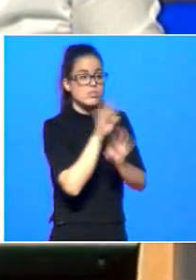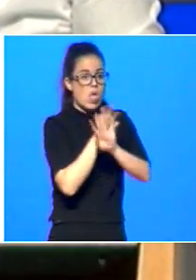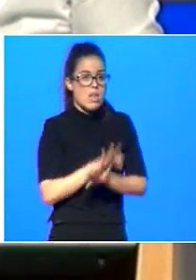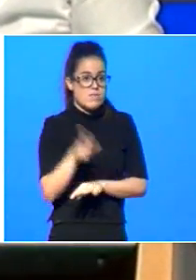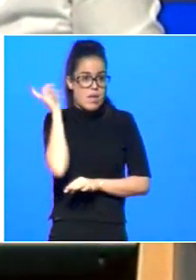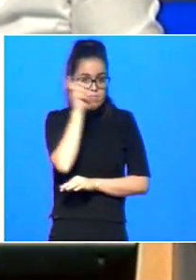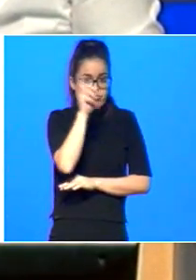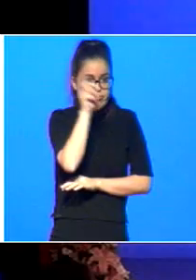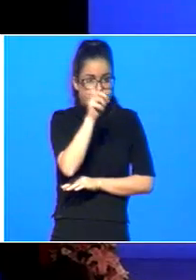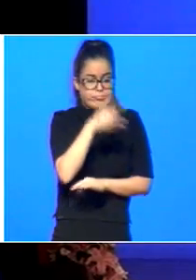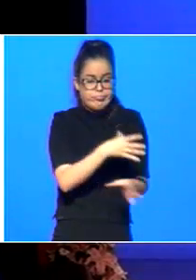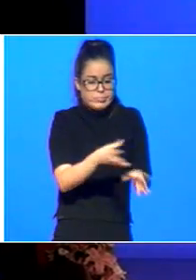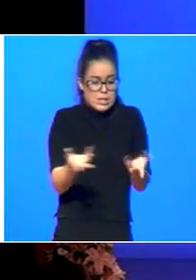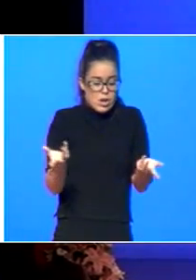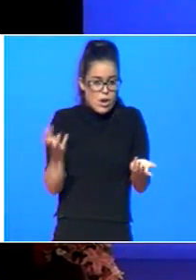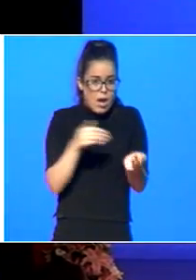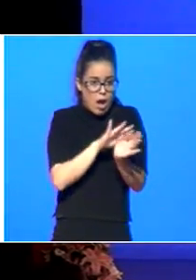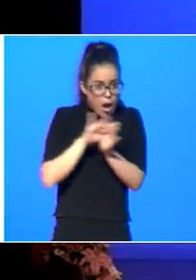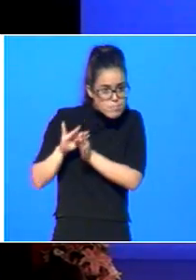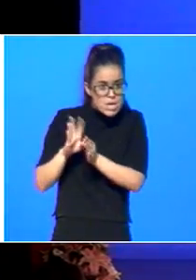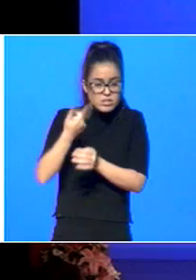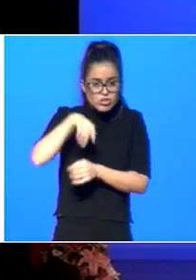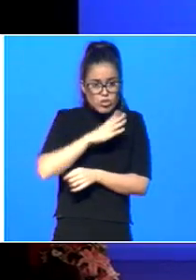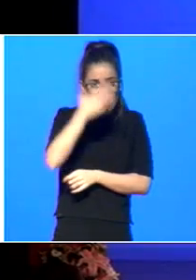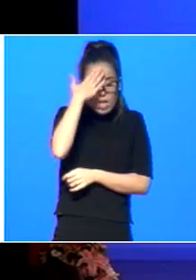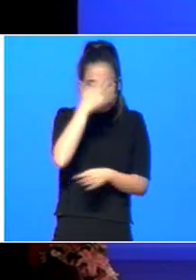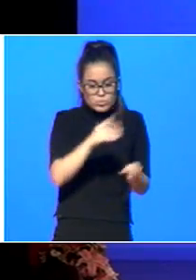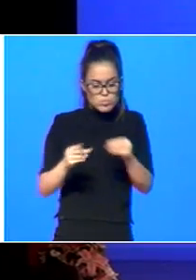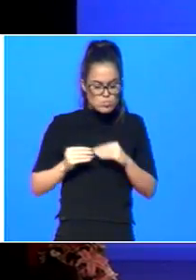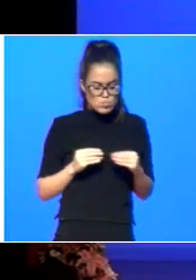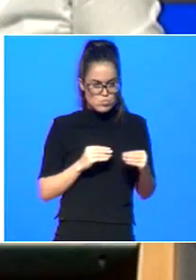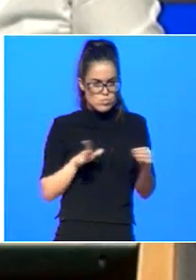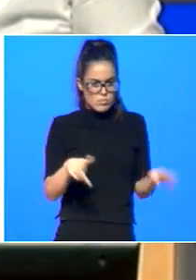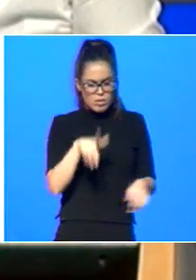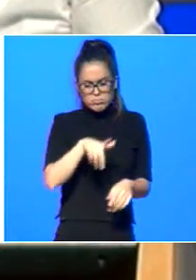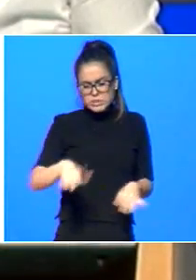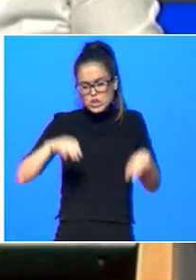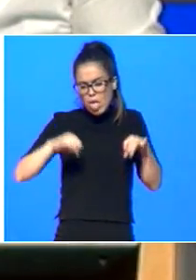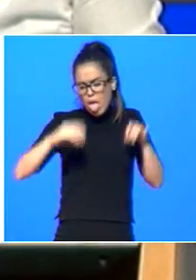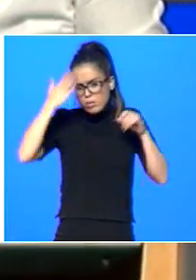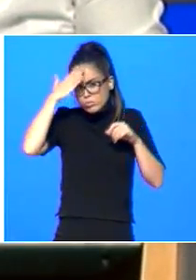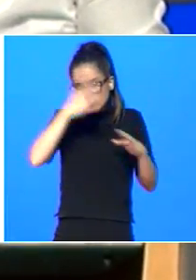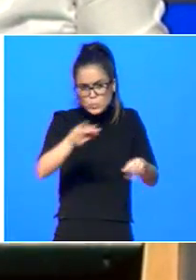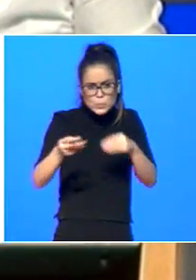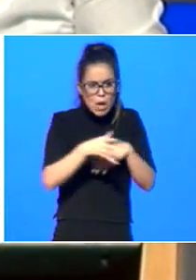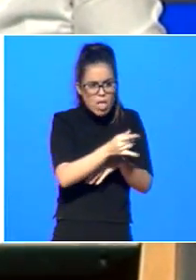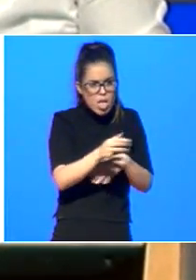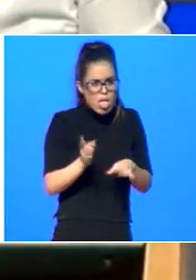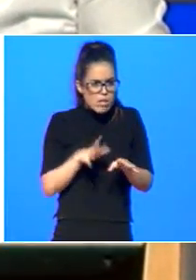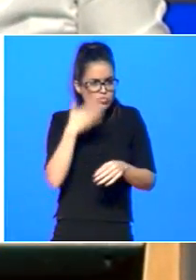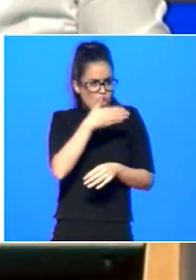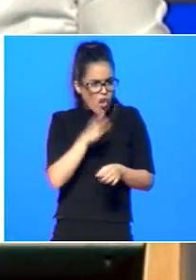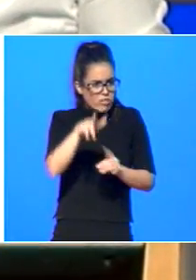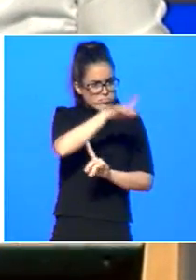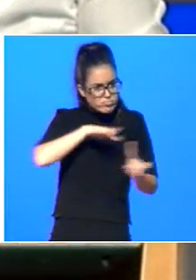ez? Baina azkenean geu gara, irakasleo gara gitxien gaozenak, hor askoz be pertsona nagusi gehiago dagoz. Eta nik uste pertsona